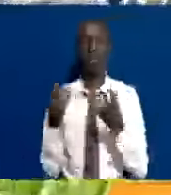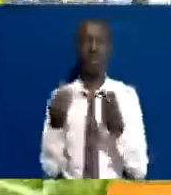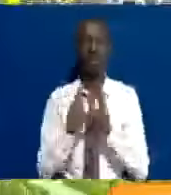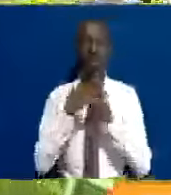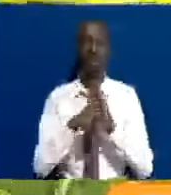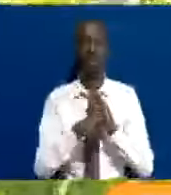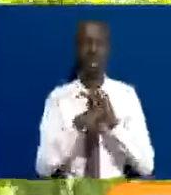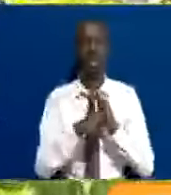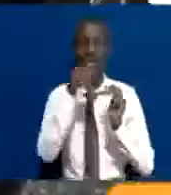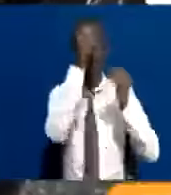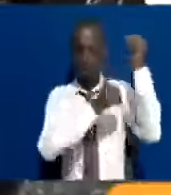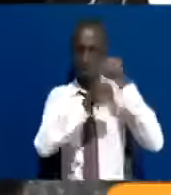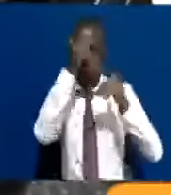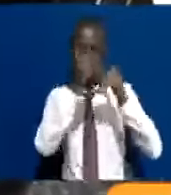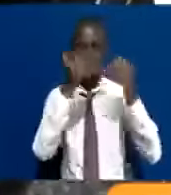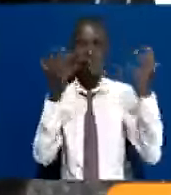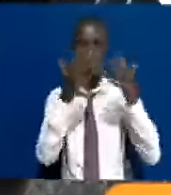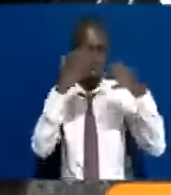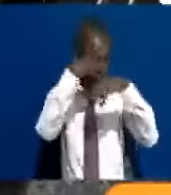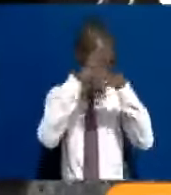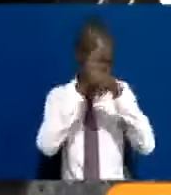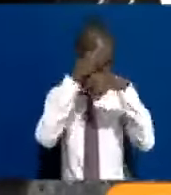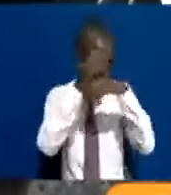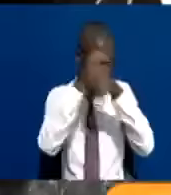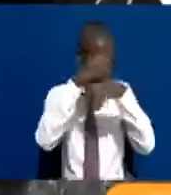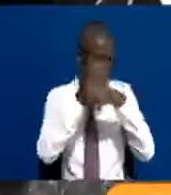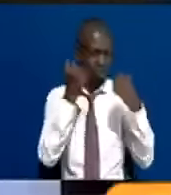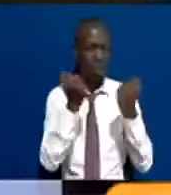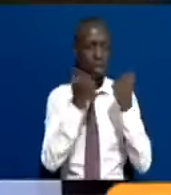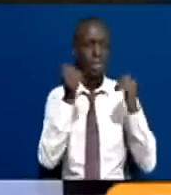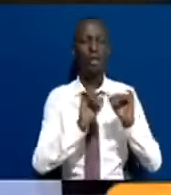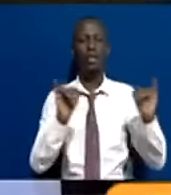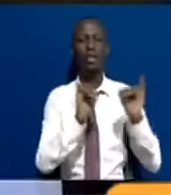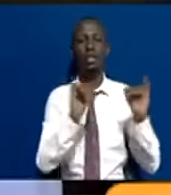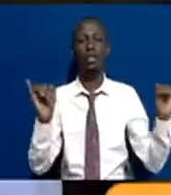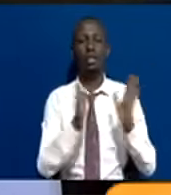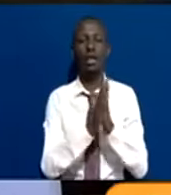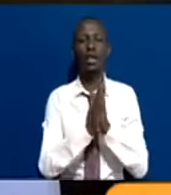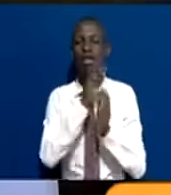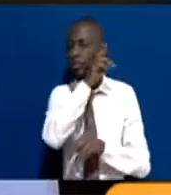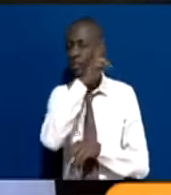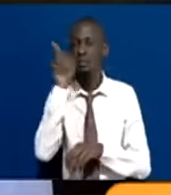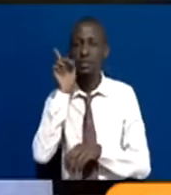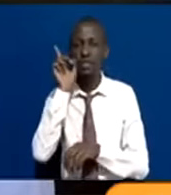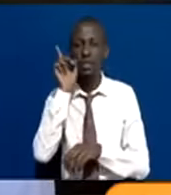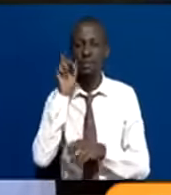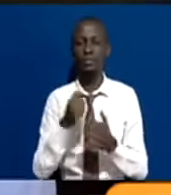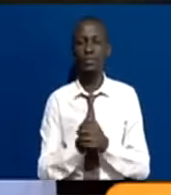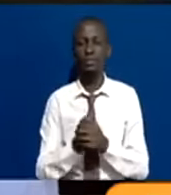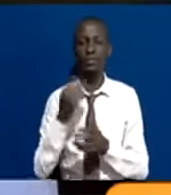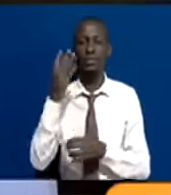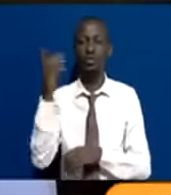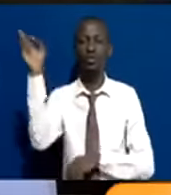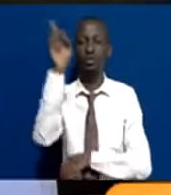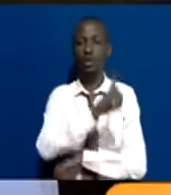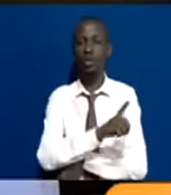maabara yao chuoni humo. Kisha wanaisafisha na kuikausha. Nyasi hii hukaushwa kwa siku 4, hatua